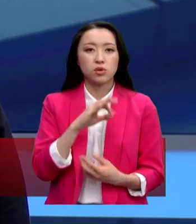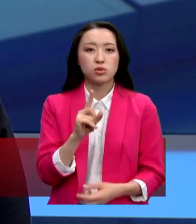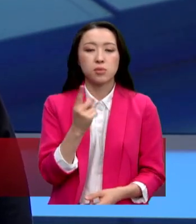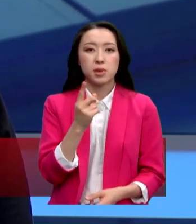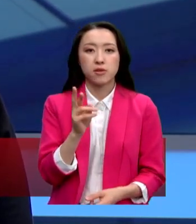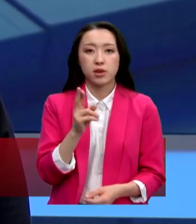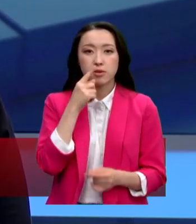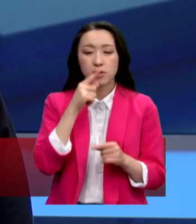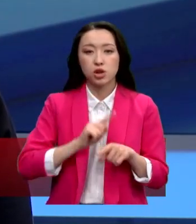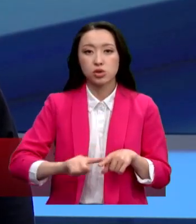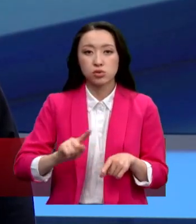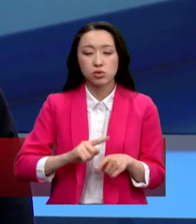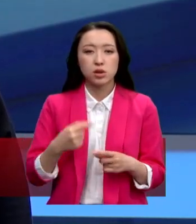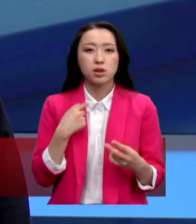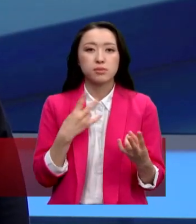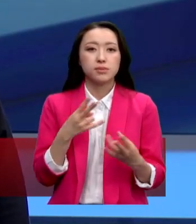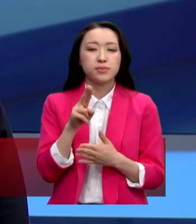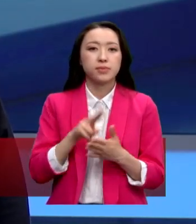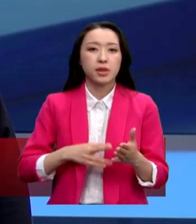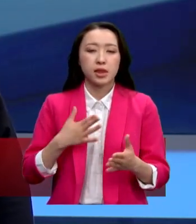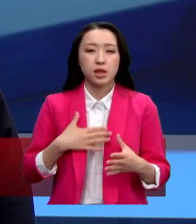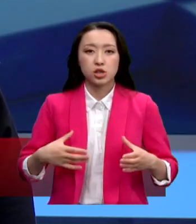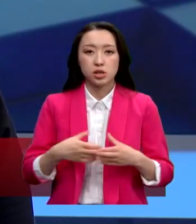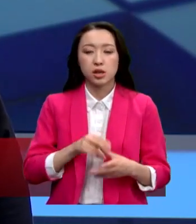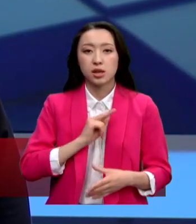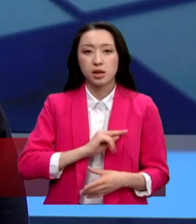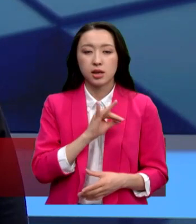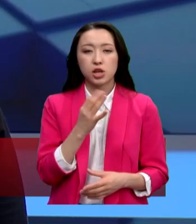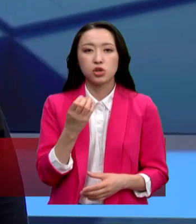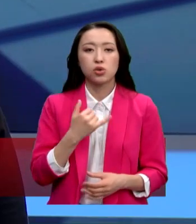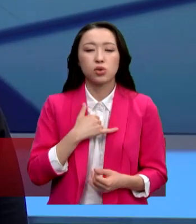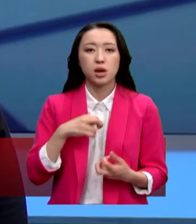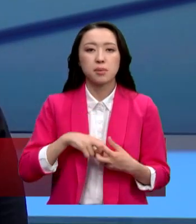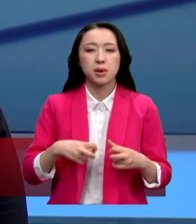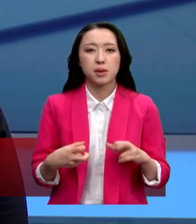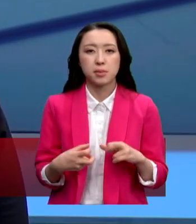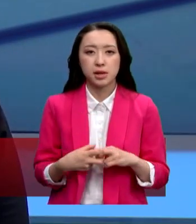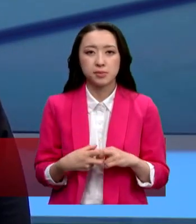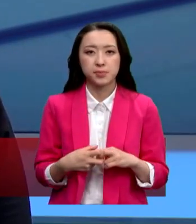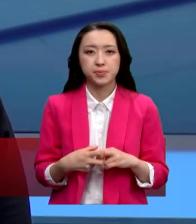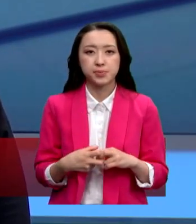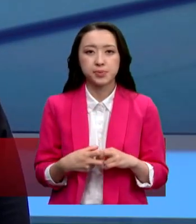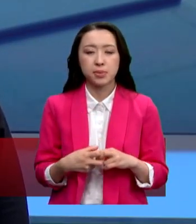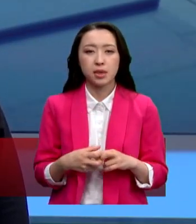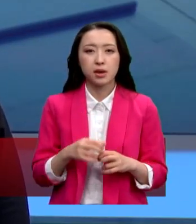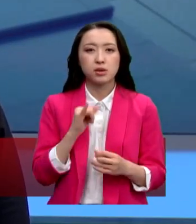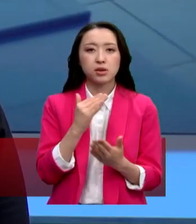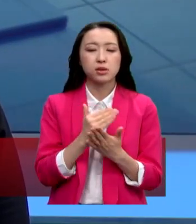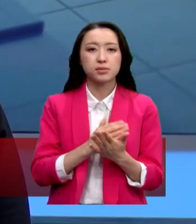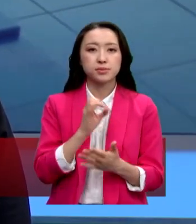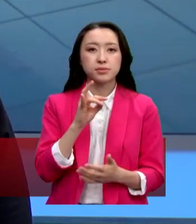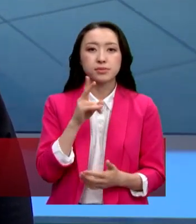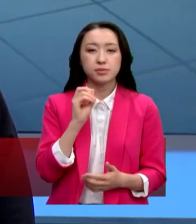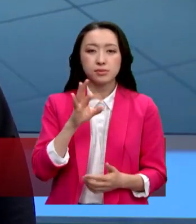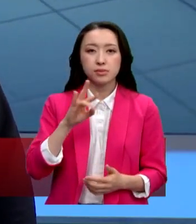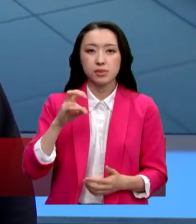не за горами, и нам нужно легализовать наш персонал. Ну, а также у нас проблемы большие с программой ЕНБЕК онлайн,